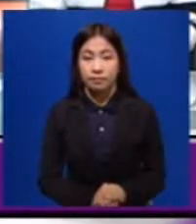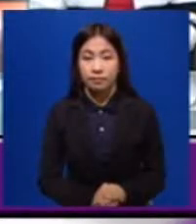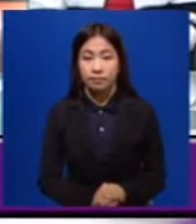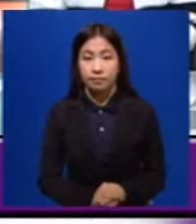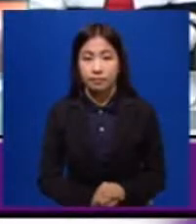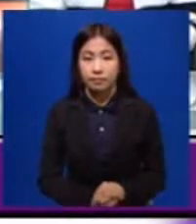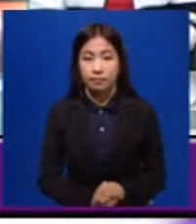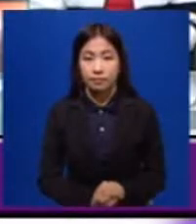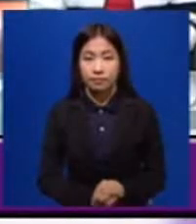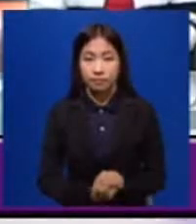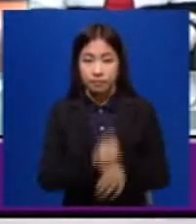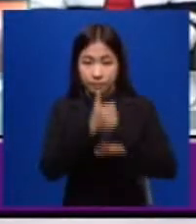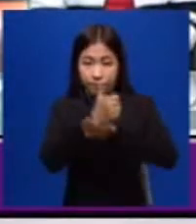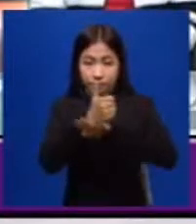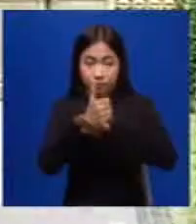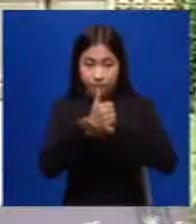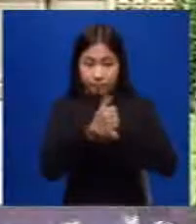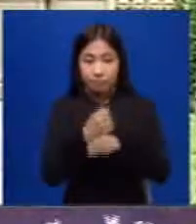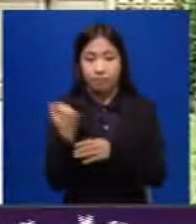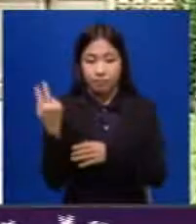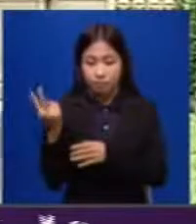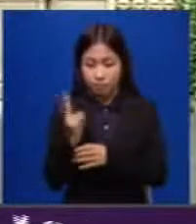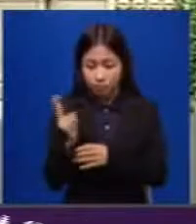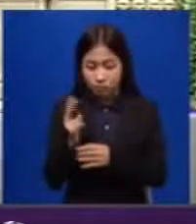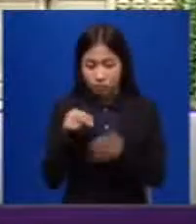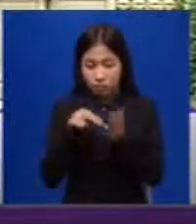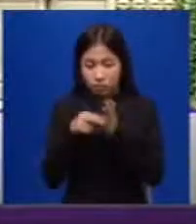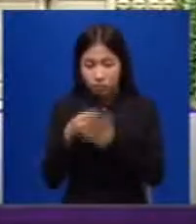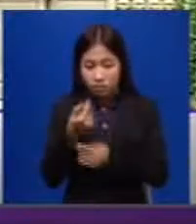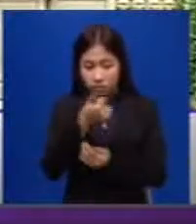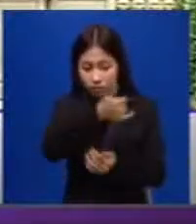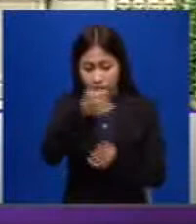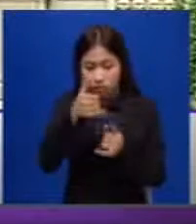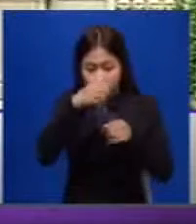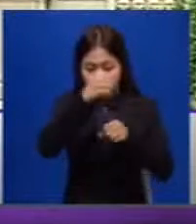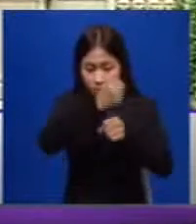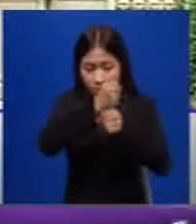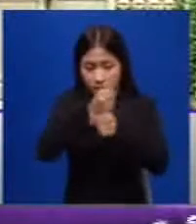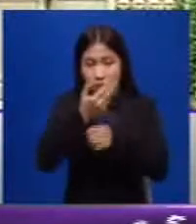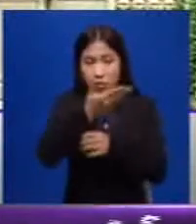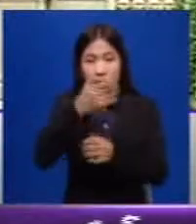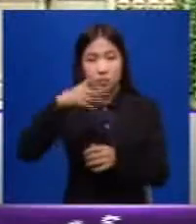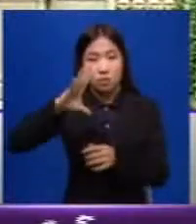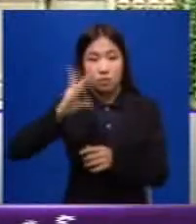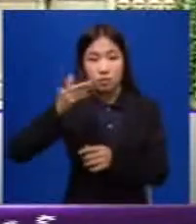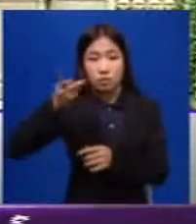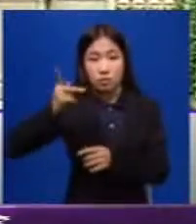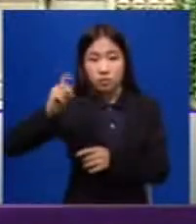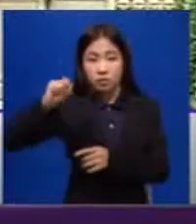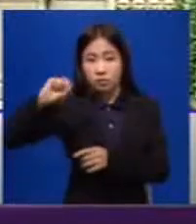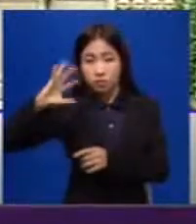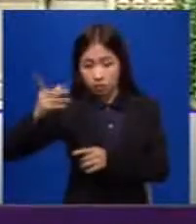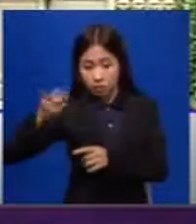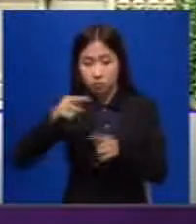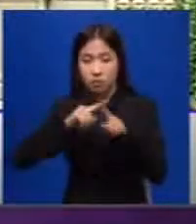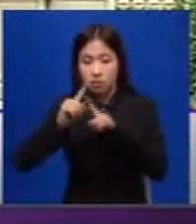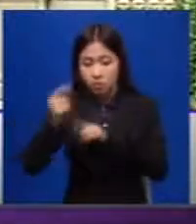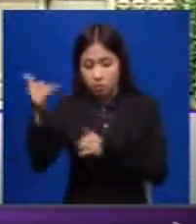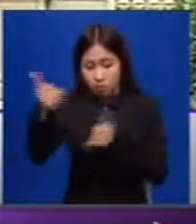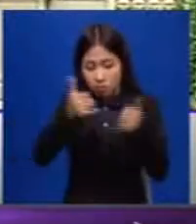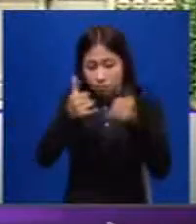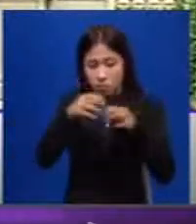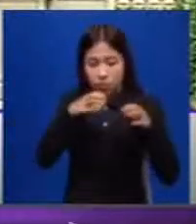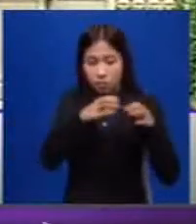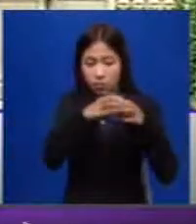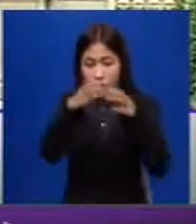คุณนิสาการคุณสุชาทิพย์คะการเดินทางมาให้กำลังใจของประชาชนต่อการทำงานของคสช.ก็มีขึ้นตั้งแต่ช่วงเช้าที่ผ่านมานะคะในขณะเดียวกันบ